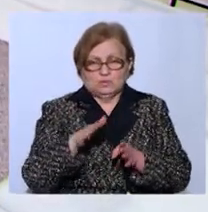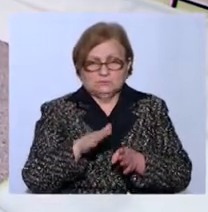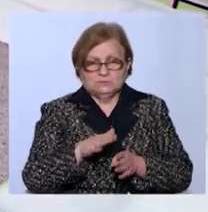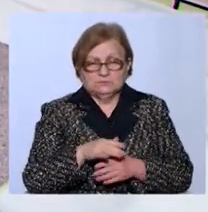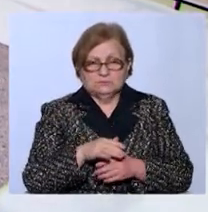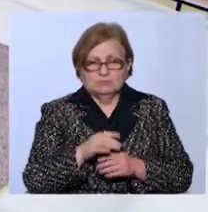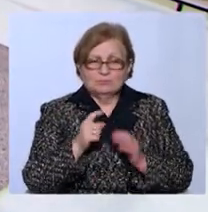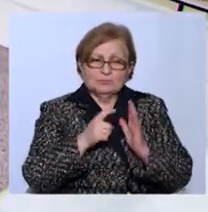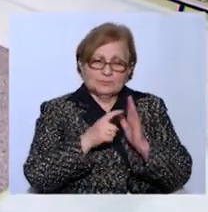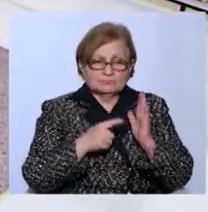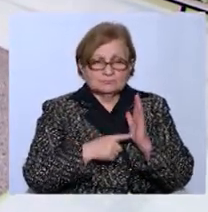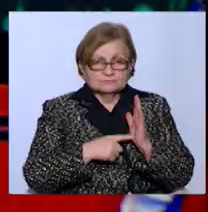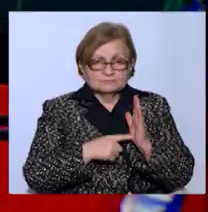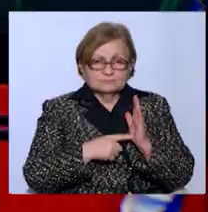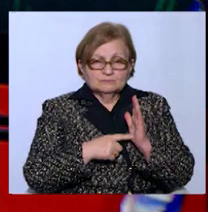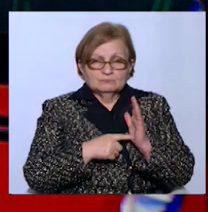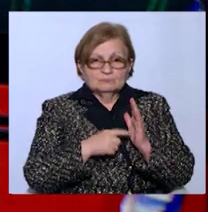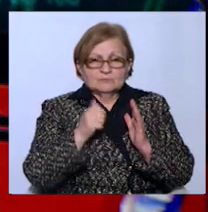ახლა გაყოფა ესო ეს მიტრიალს,